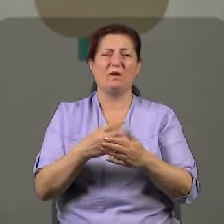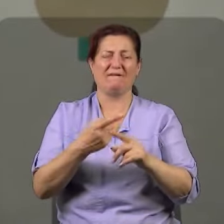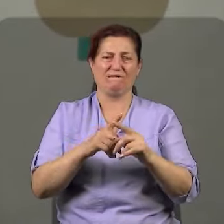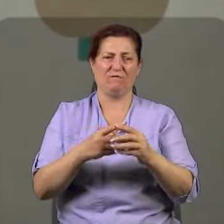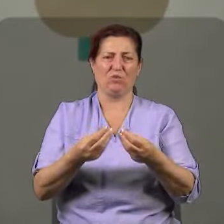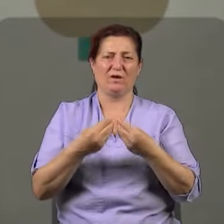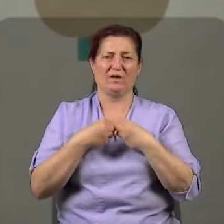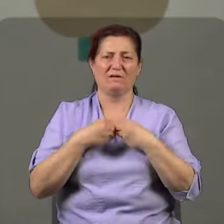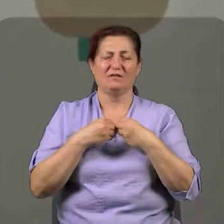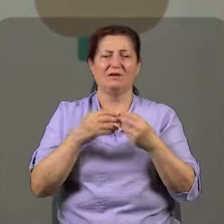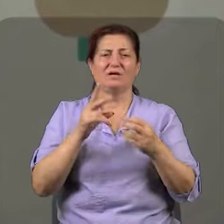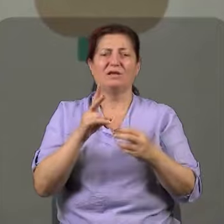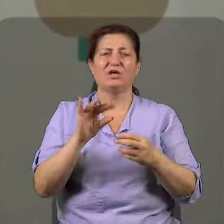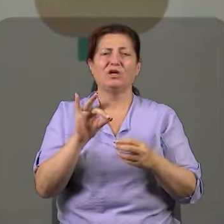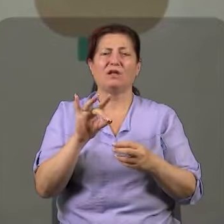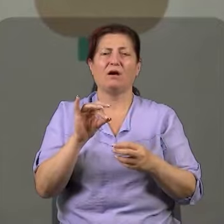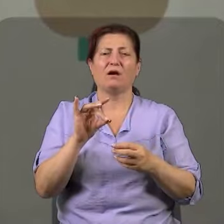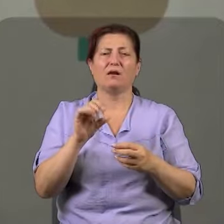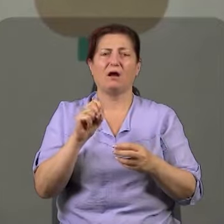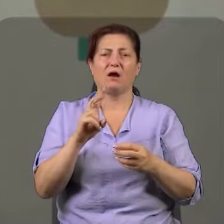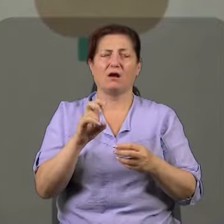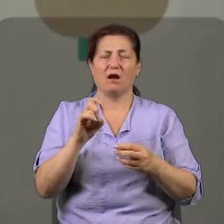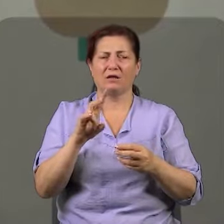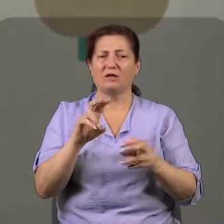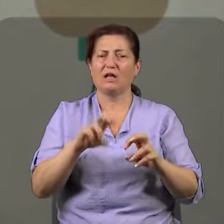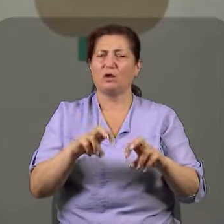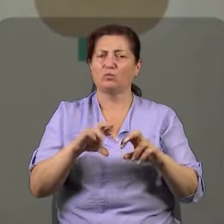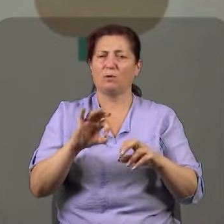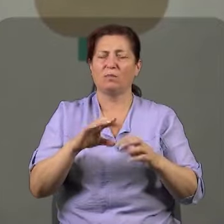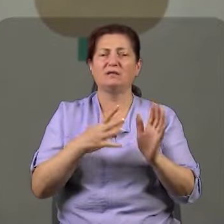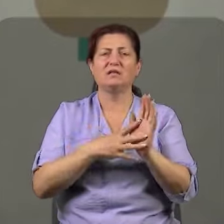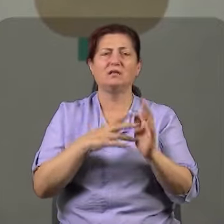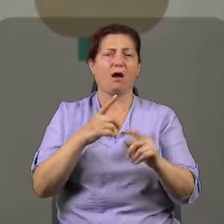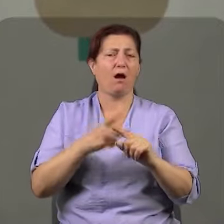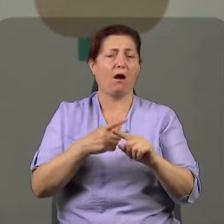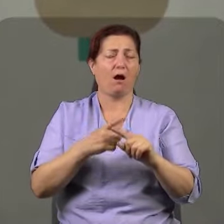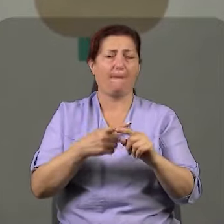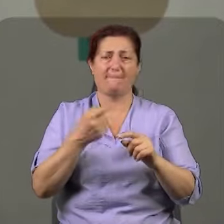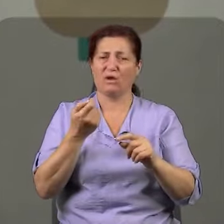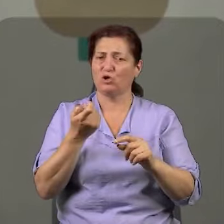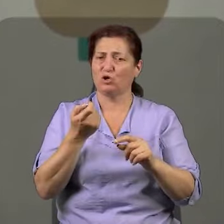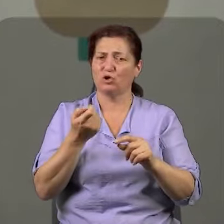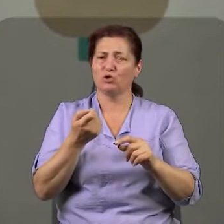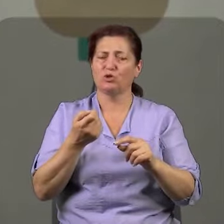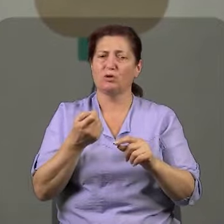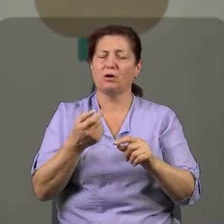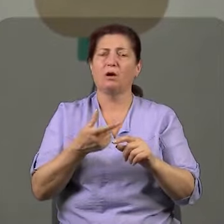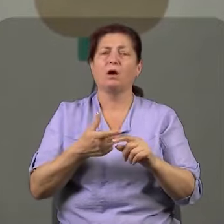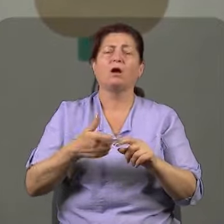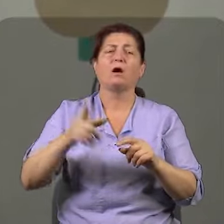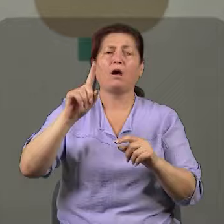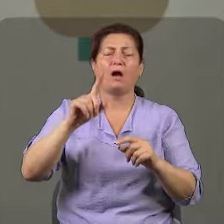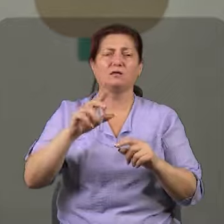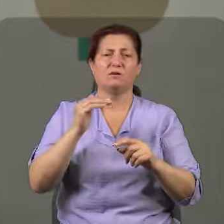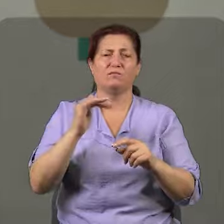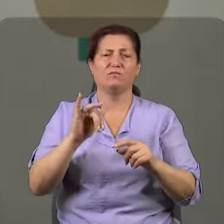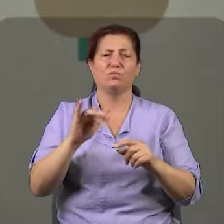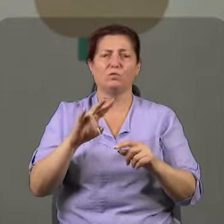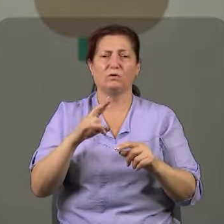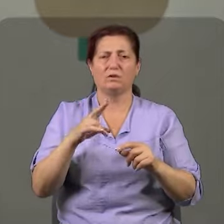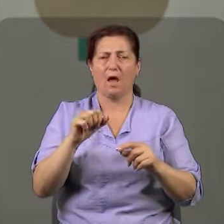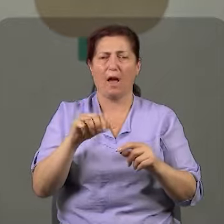կիրառական հետազոտությունների եւ փորձարարական մշակումների համար, մոտ 9 անգամ քիչ են, քան ստե ֆունդամենտալ հետազոտությունների համար հատկացվող